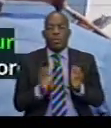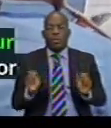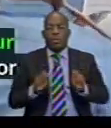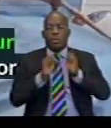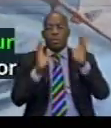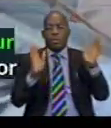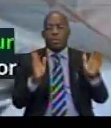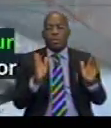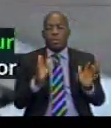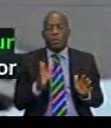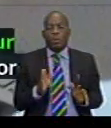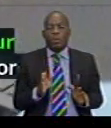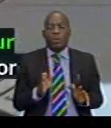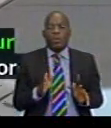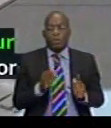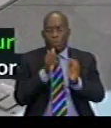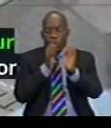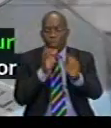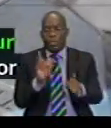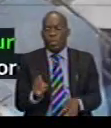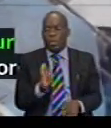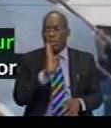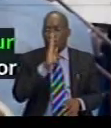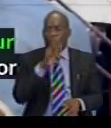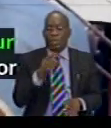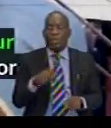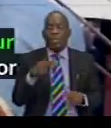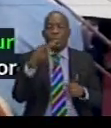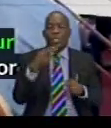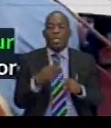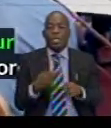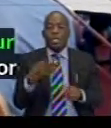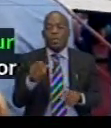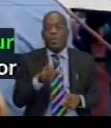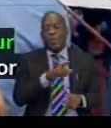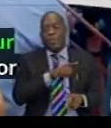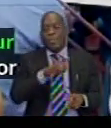Alléluia, béni soit. Béni soit le roi des rois.